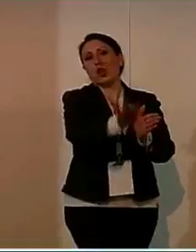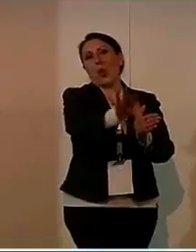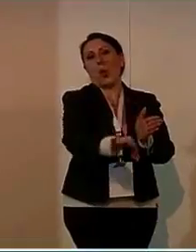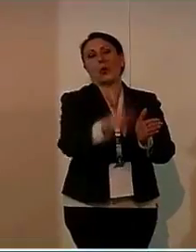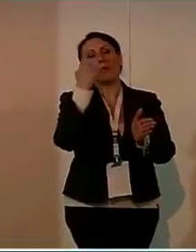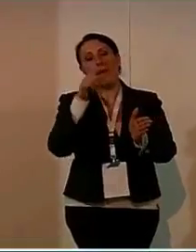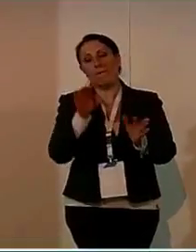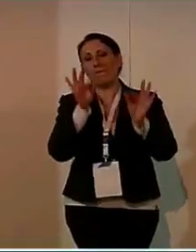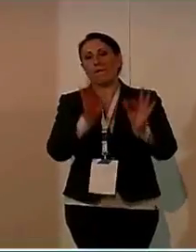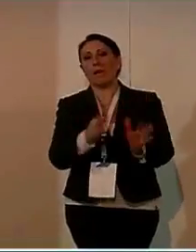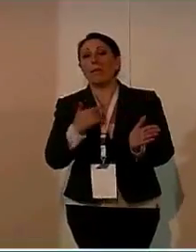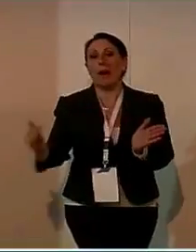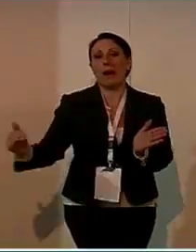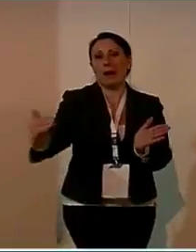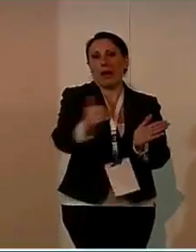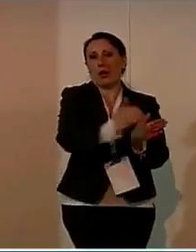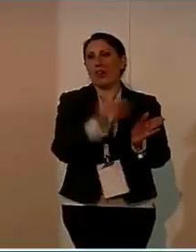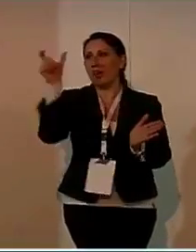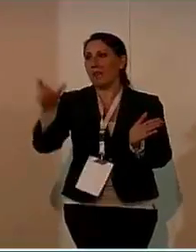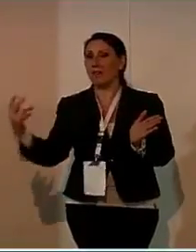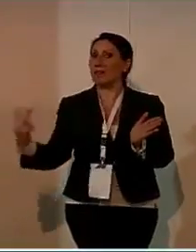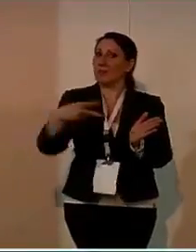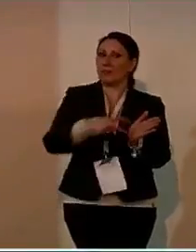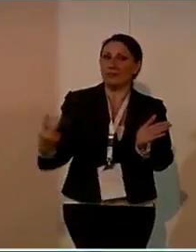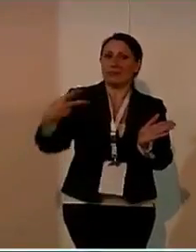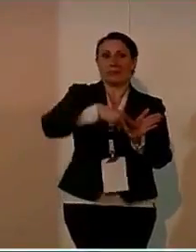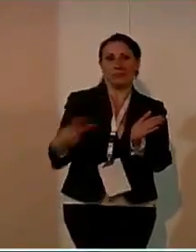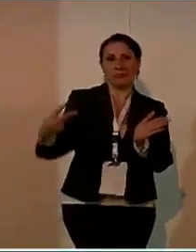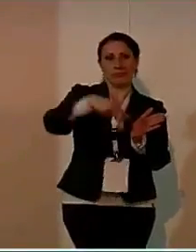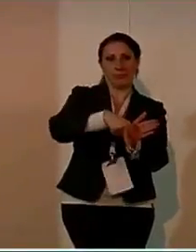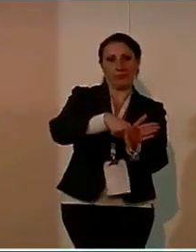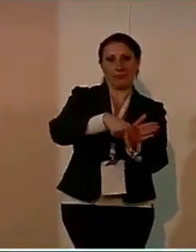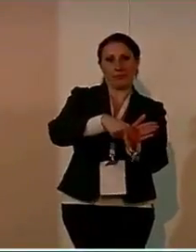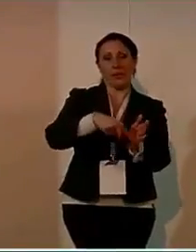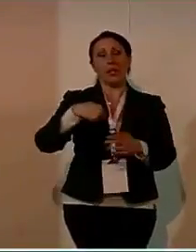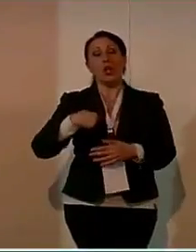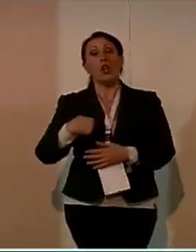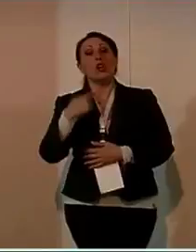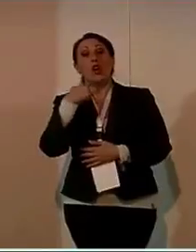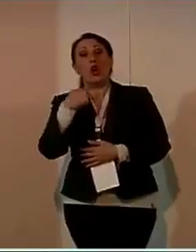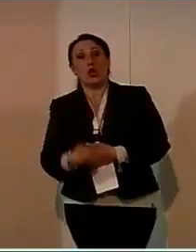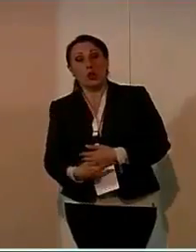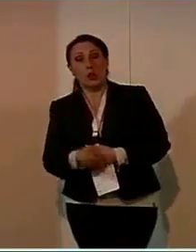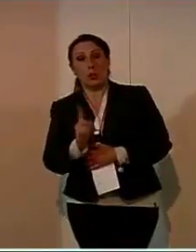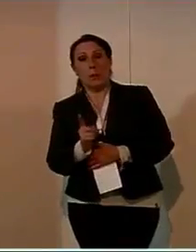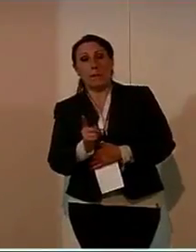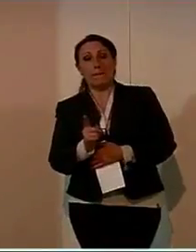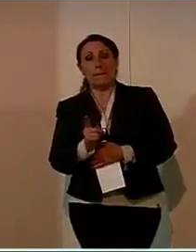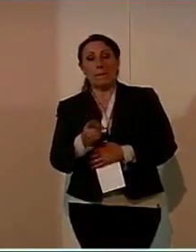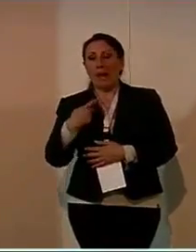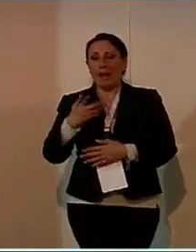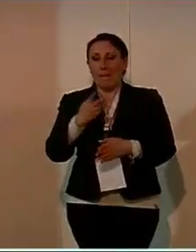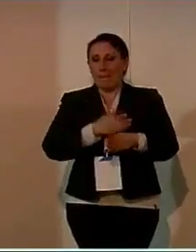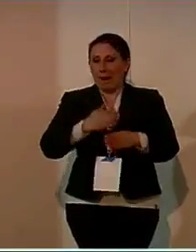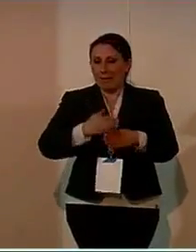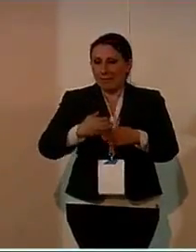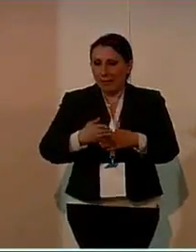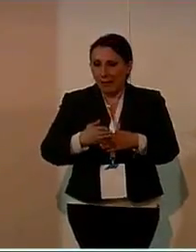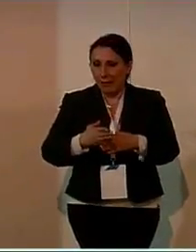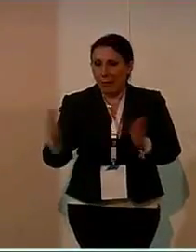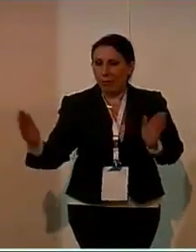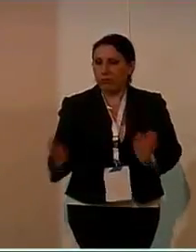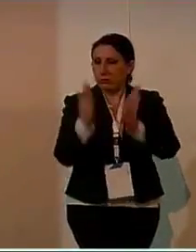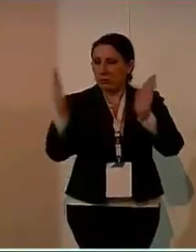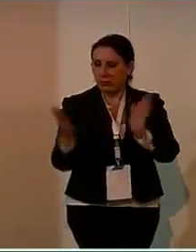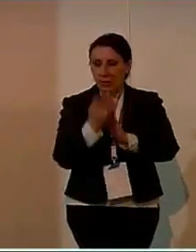accogliere nuovi passeggeri e nuovi bagagli lo dico perché non esiste un partito che non affronti il nodo della